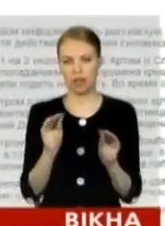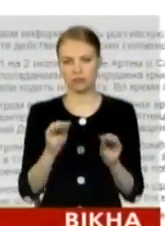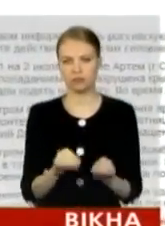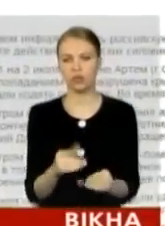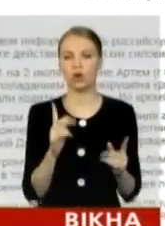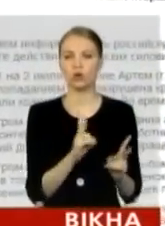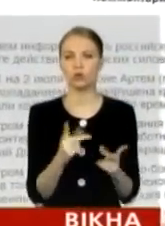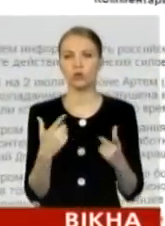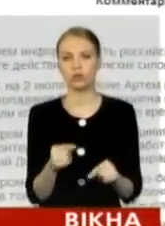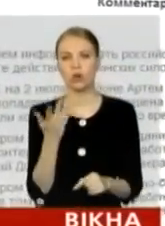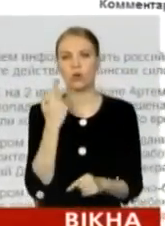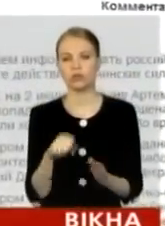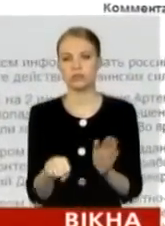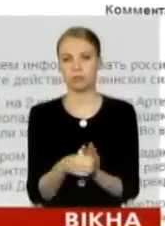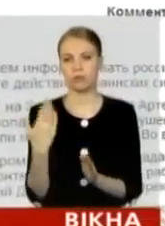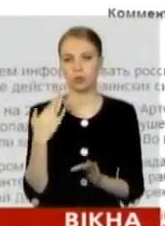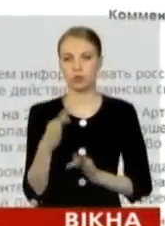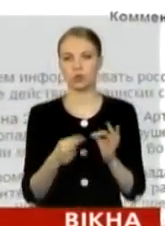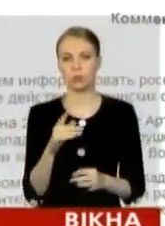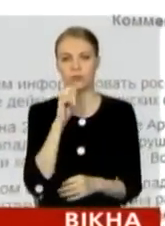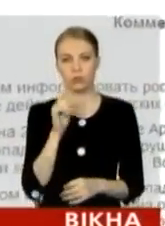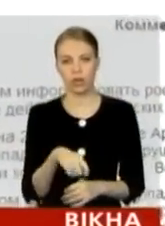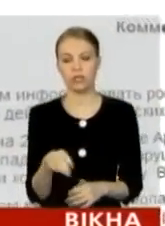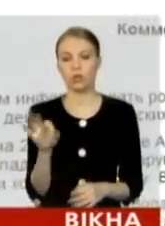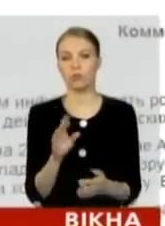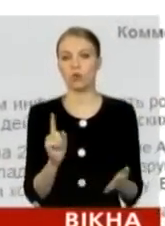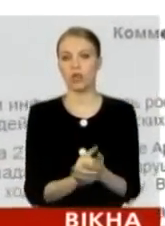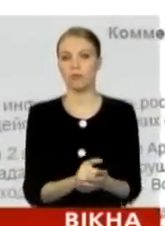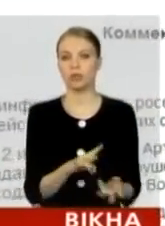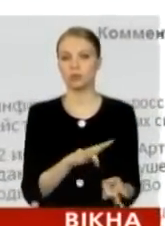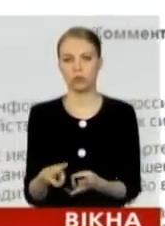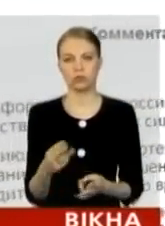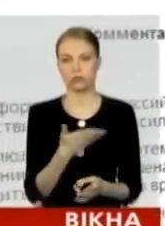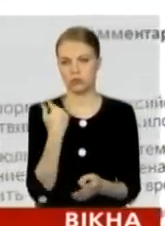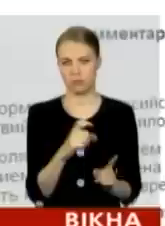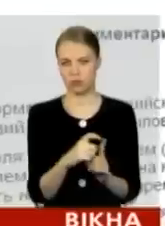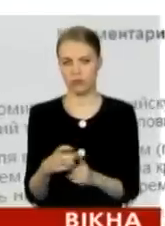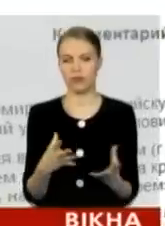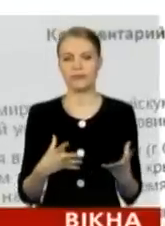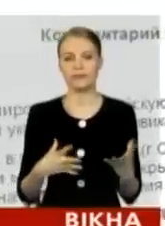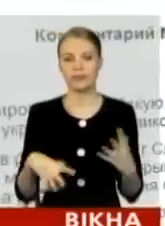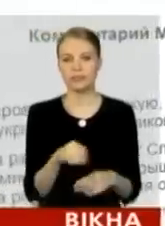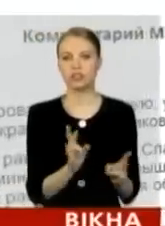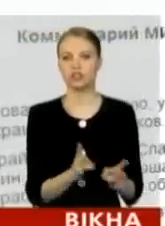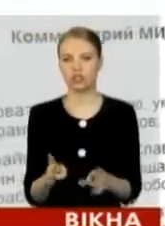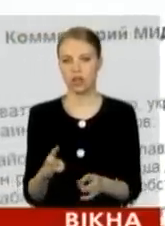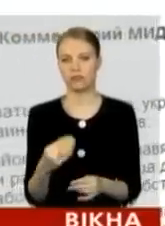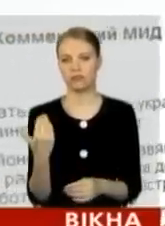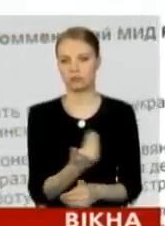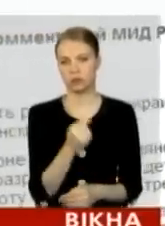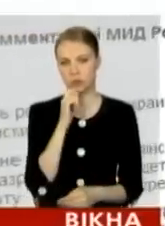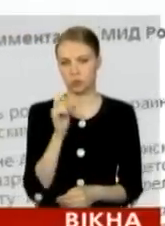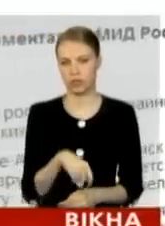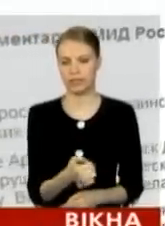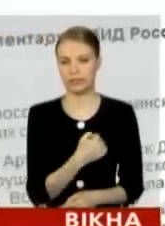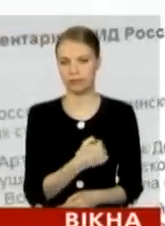хто, де і як загинув минулої доби в Східній Україні. Про напади бойовиків жодного слова. Всі жертви приписано винятково